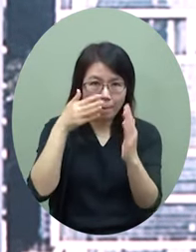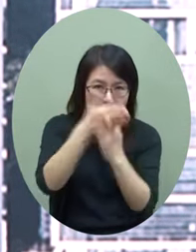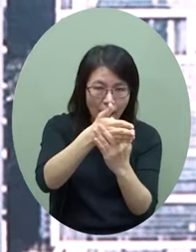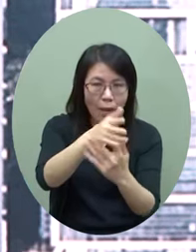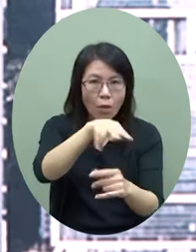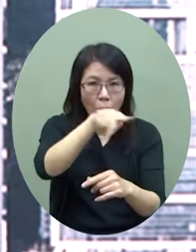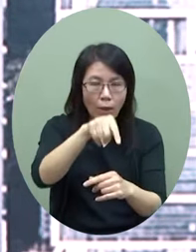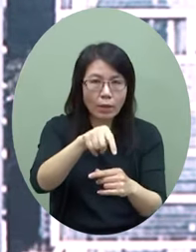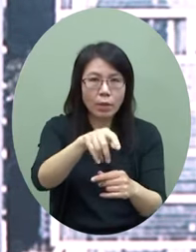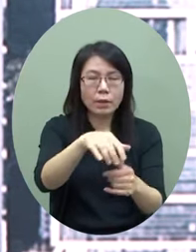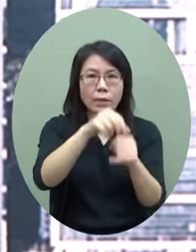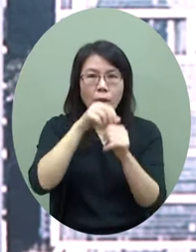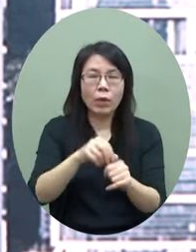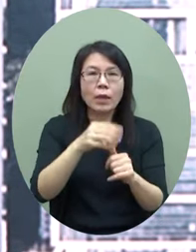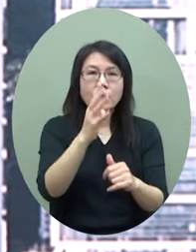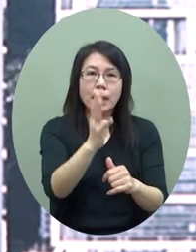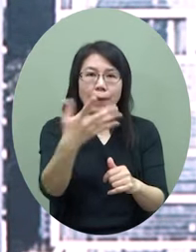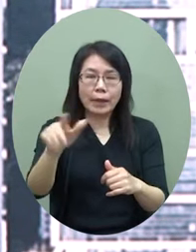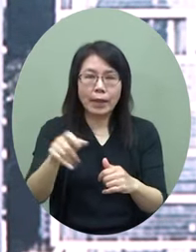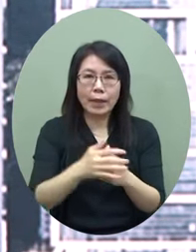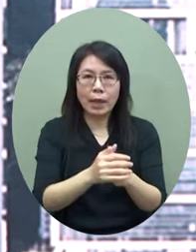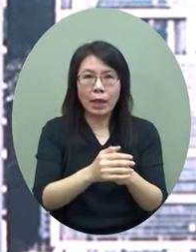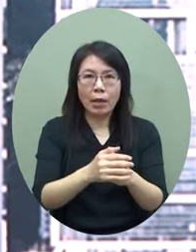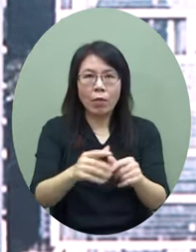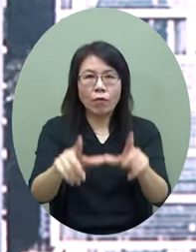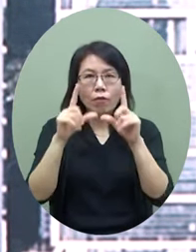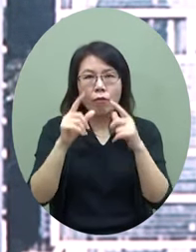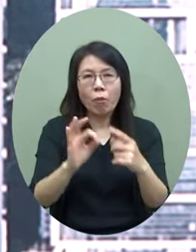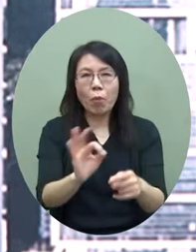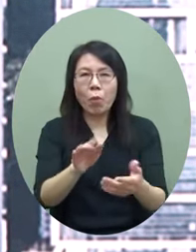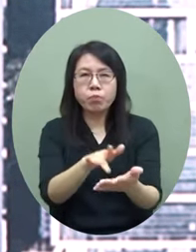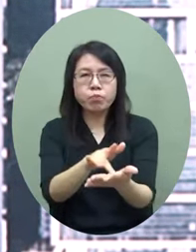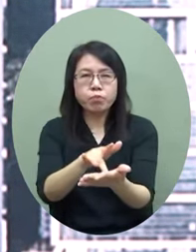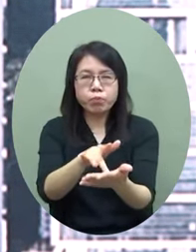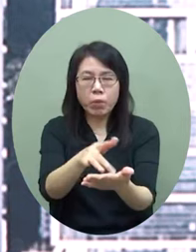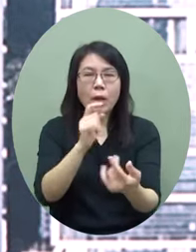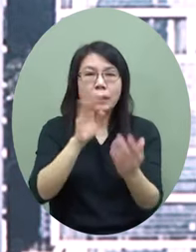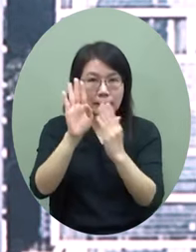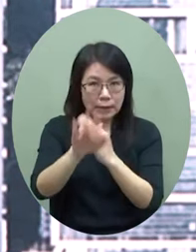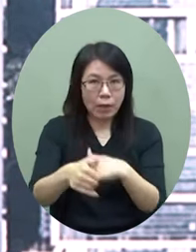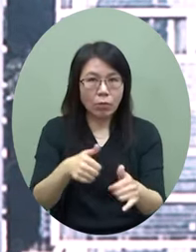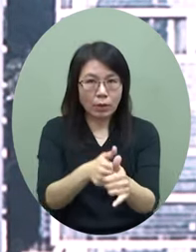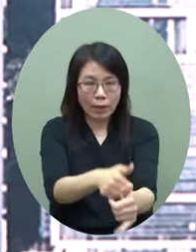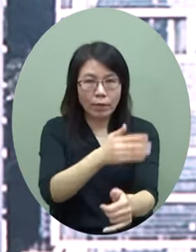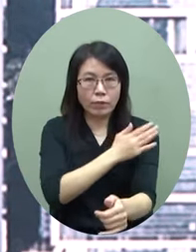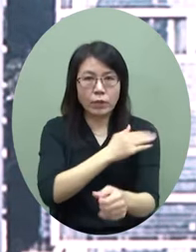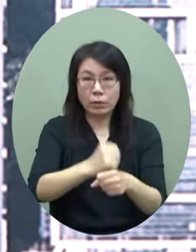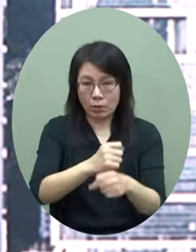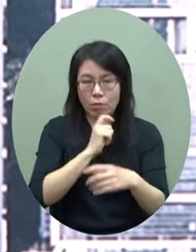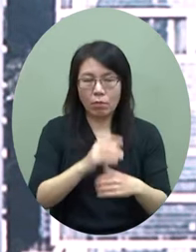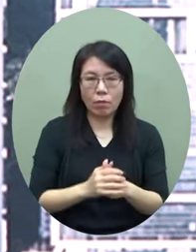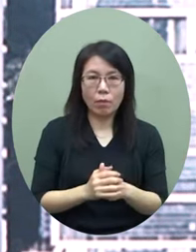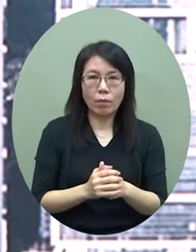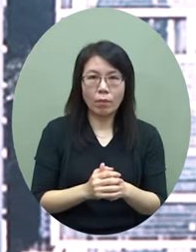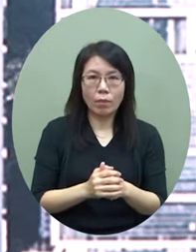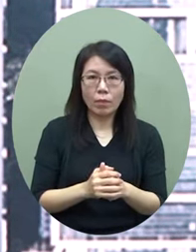到有四百七十多戶是沒有人應援隨後也做了一些跟進的工作也有在